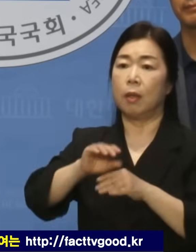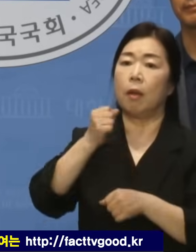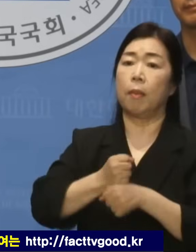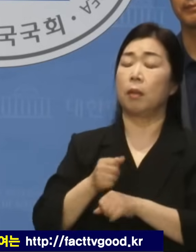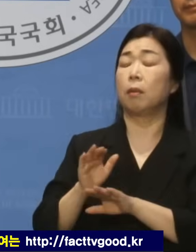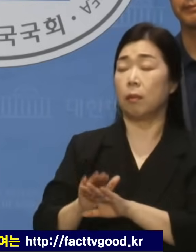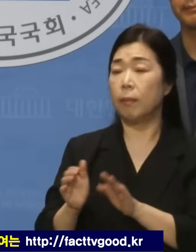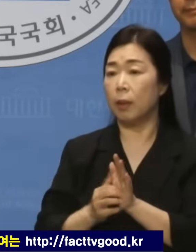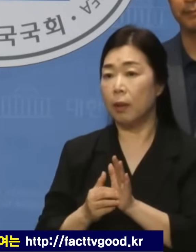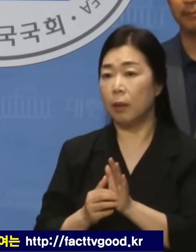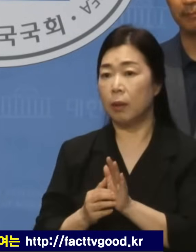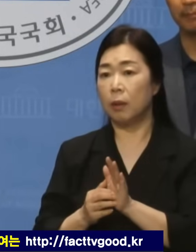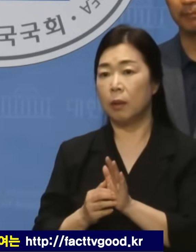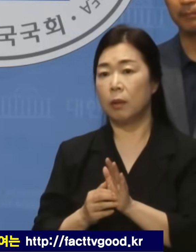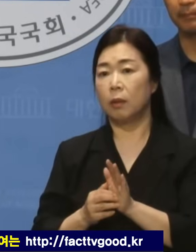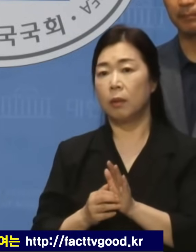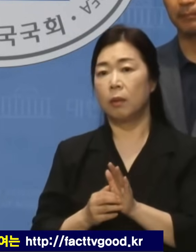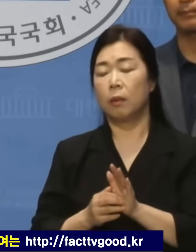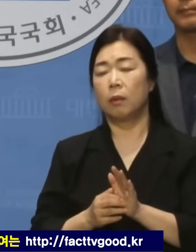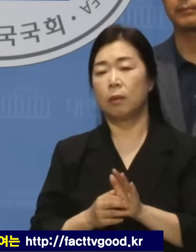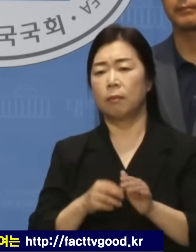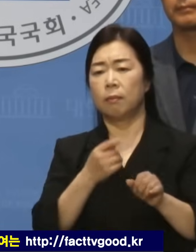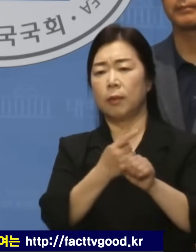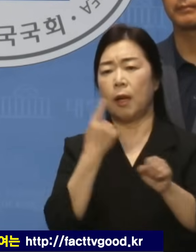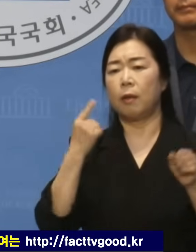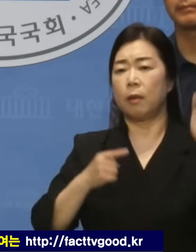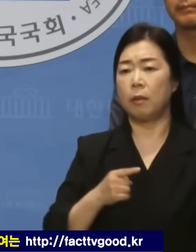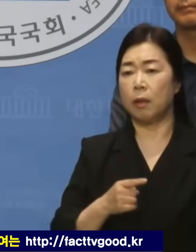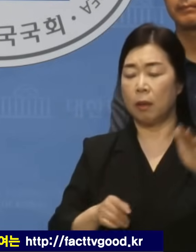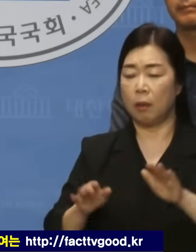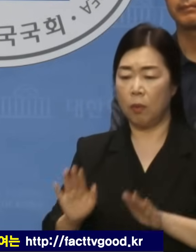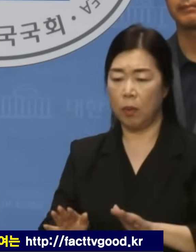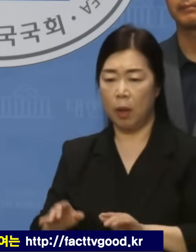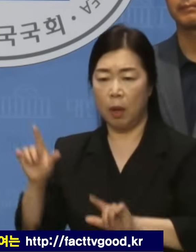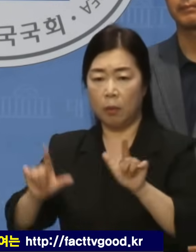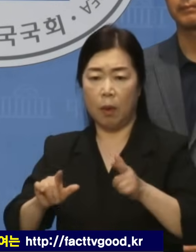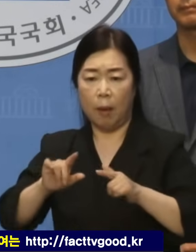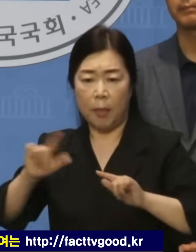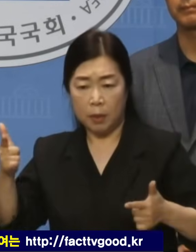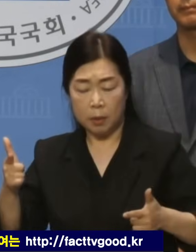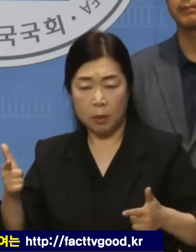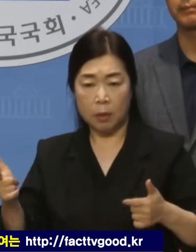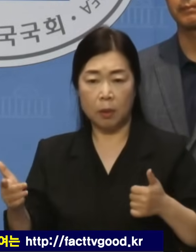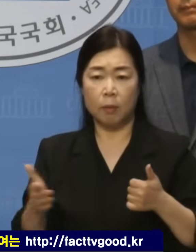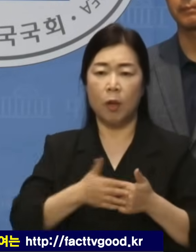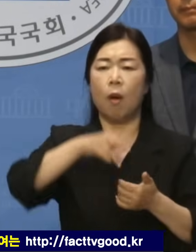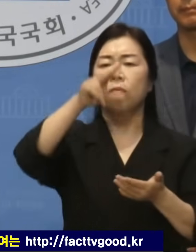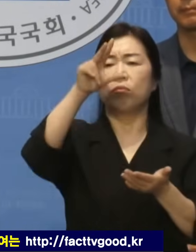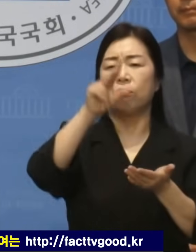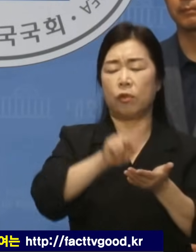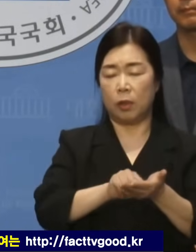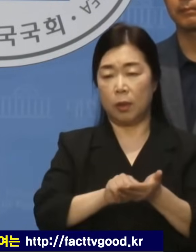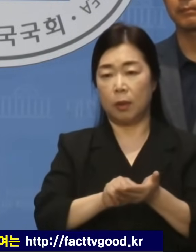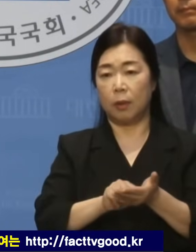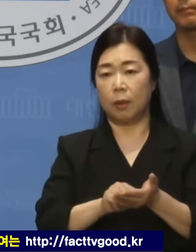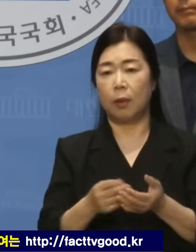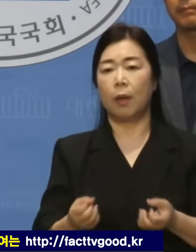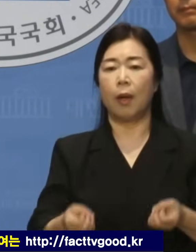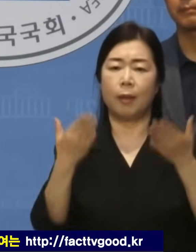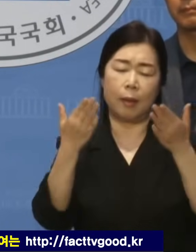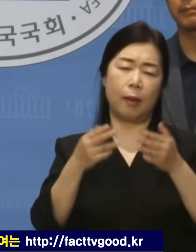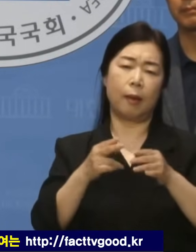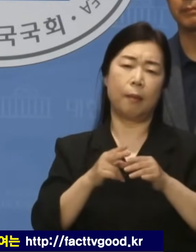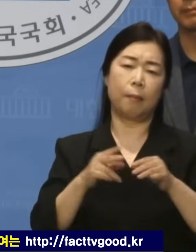편성했습니다. 거짓 언행과 체계적이지 못한 준비였으니 행사의 파행은